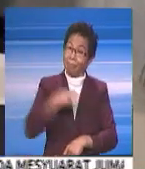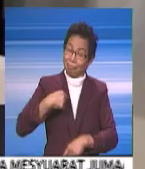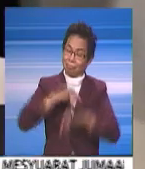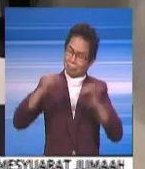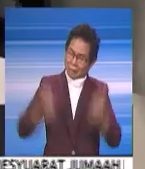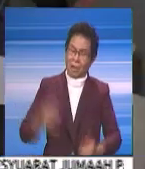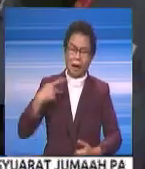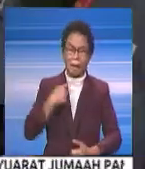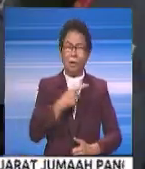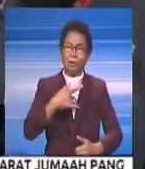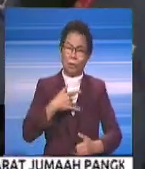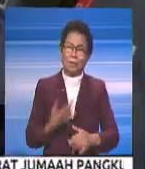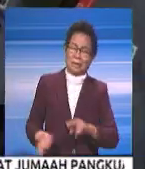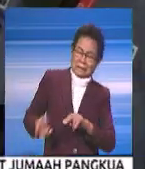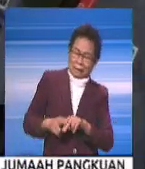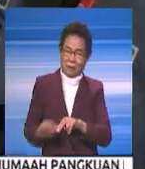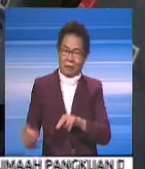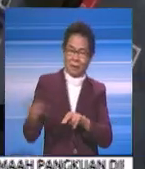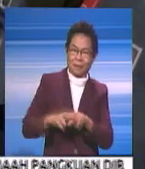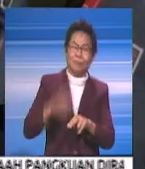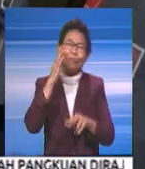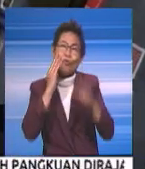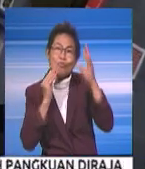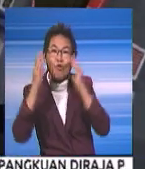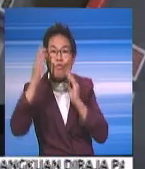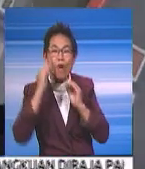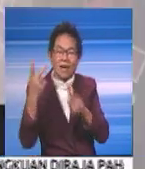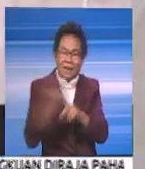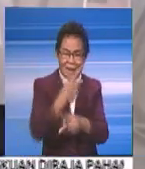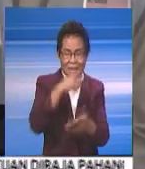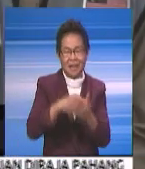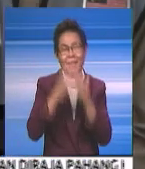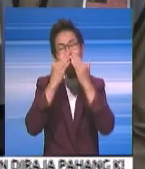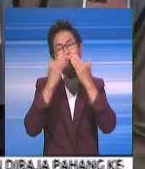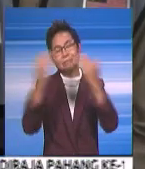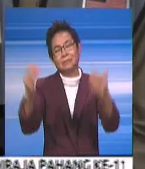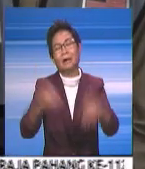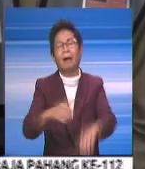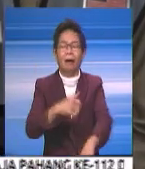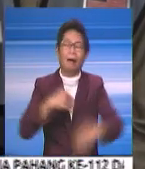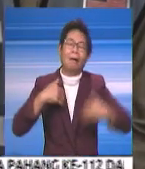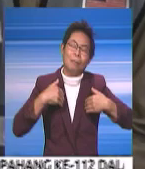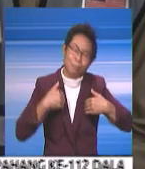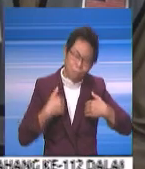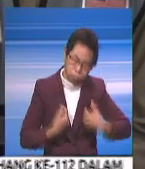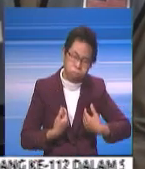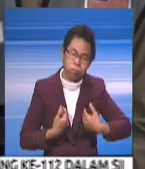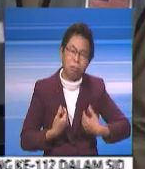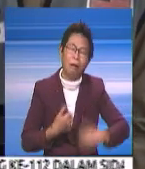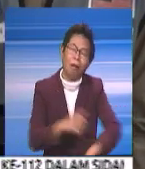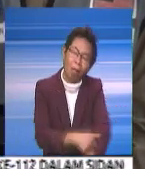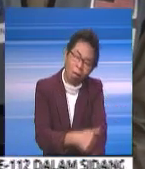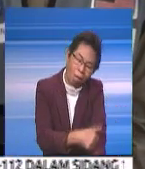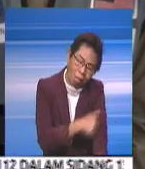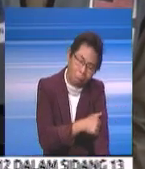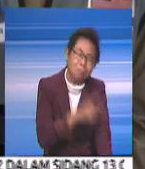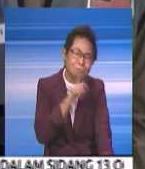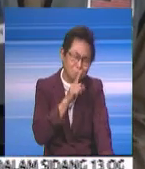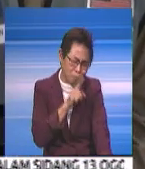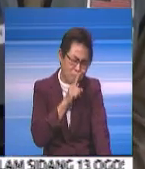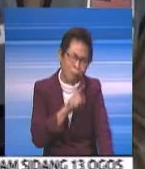rasa berganda sangat dia punya experience kami kali ni. Alhamdulillah. Penat tu memang tak terkata.